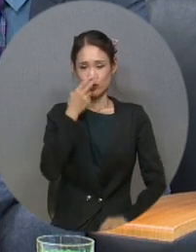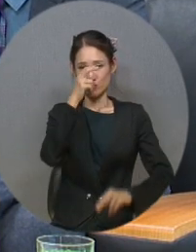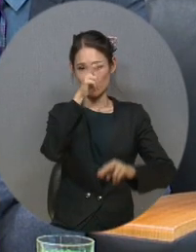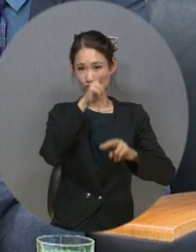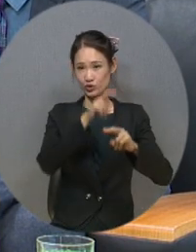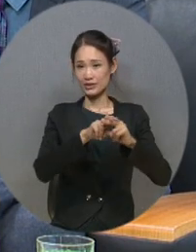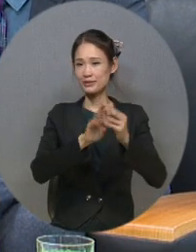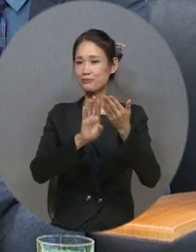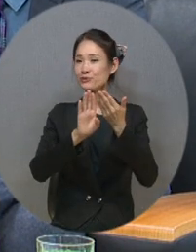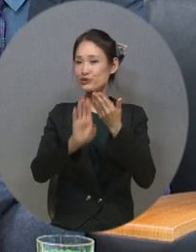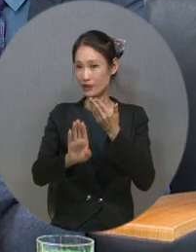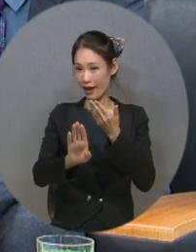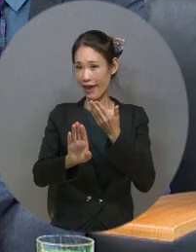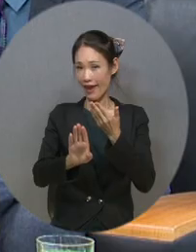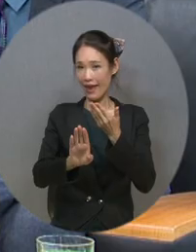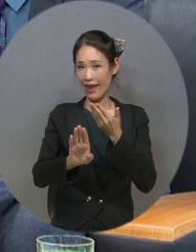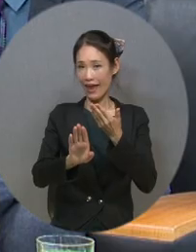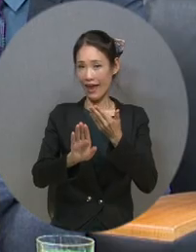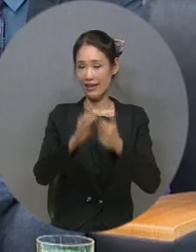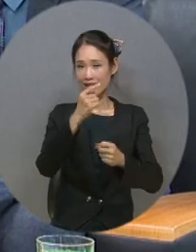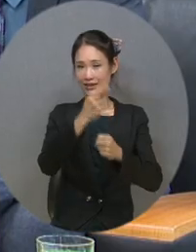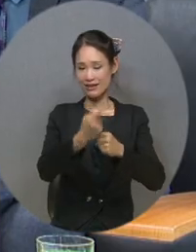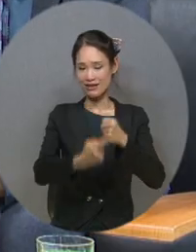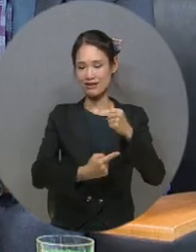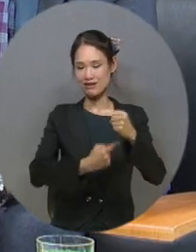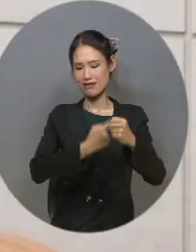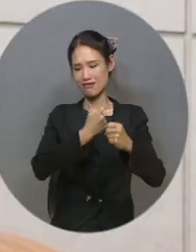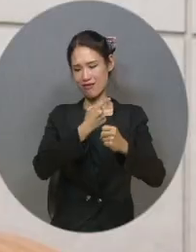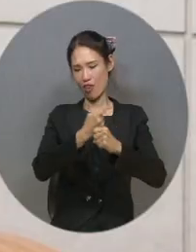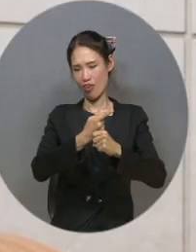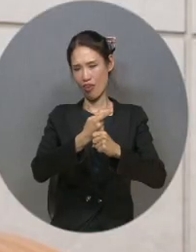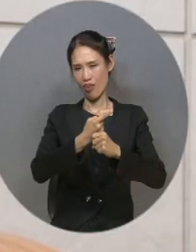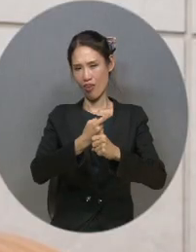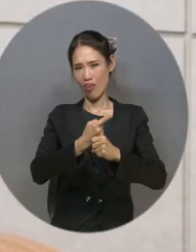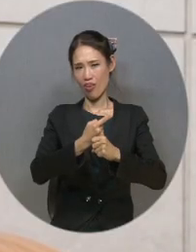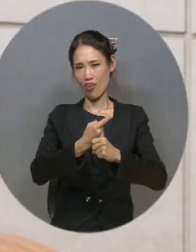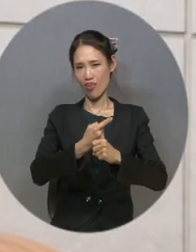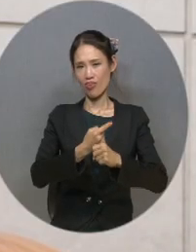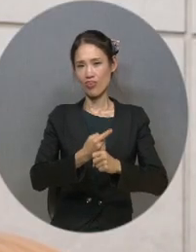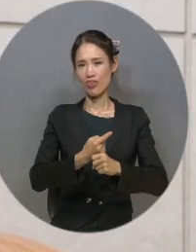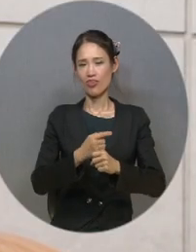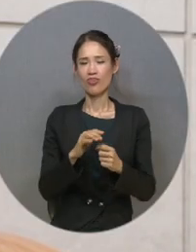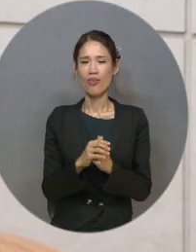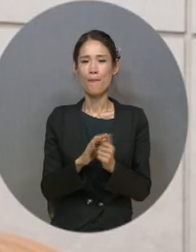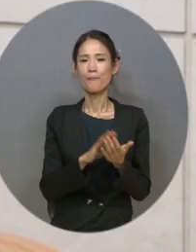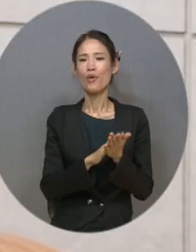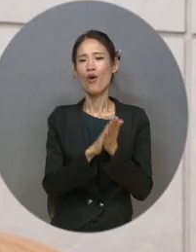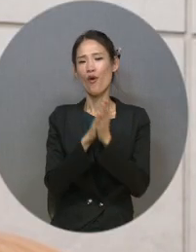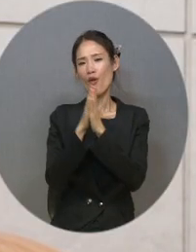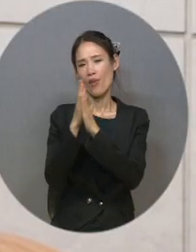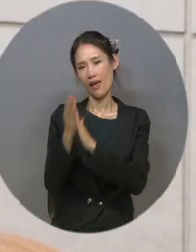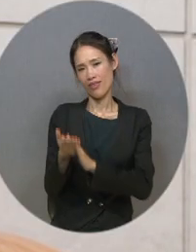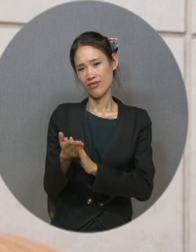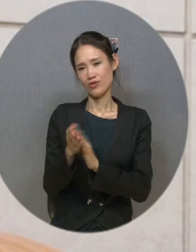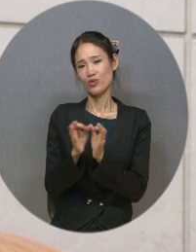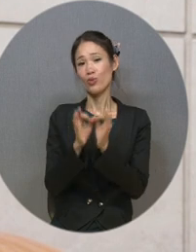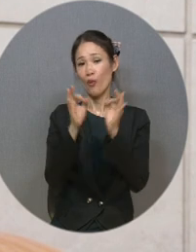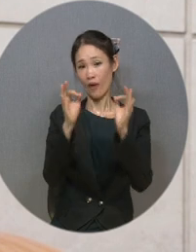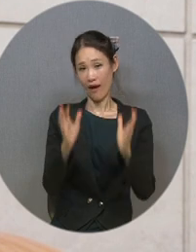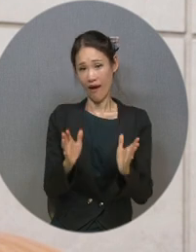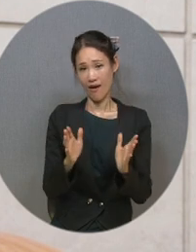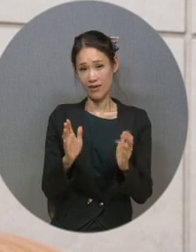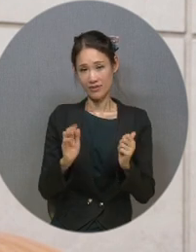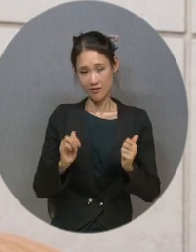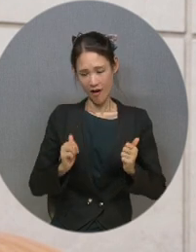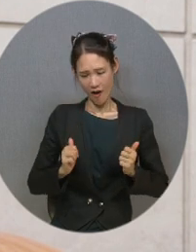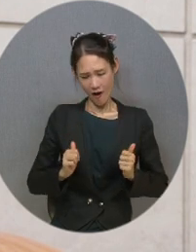취임하고 나서 이제 1년이 지났는데 그동안 새로운 변화를 유도하기 위해서